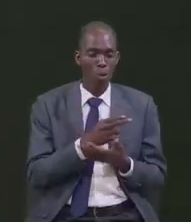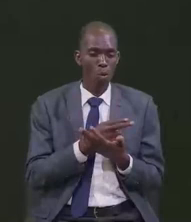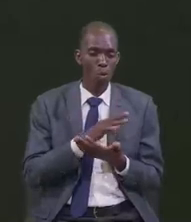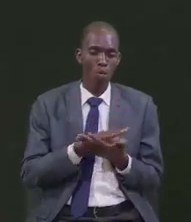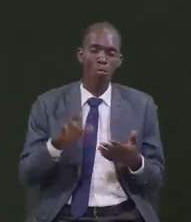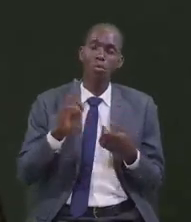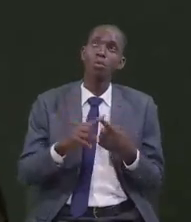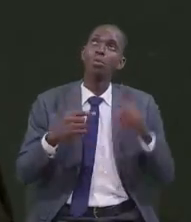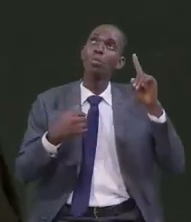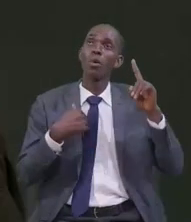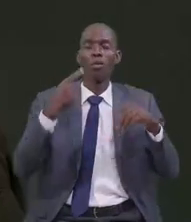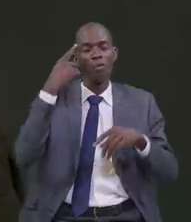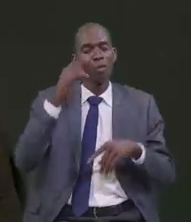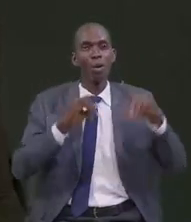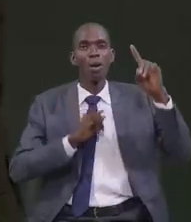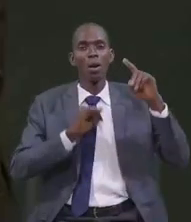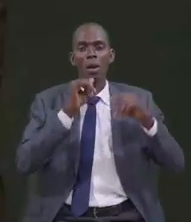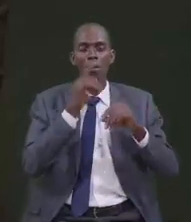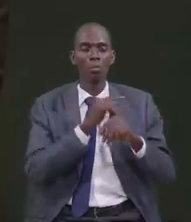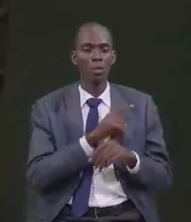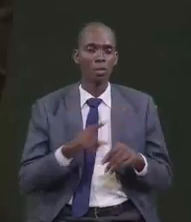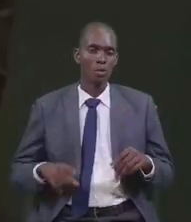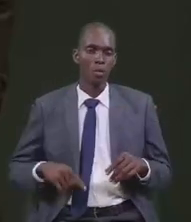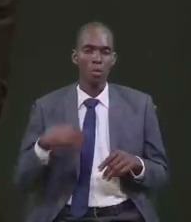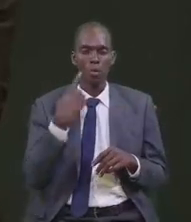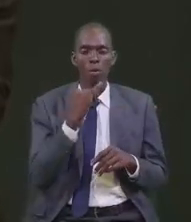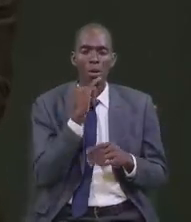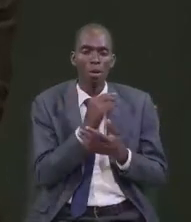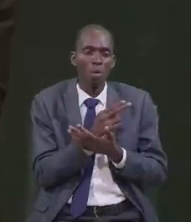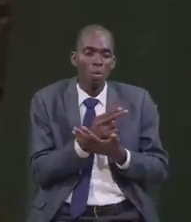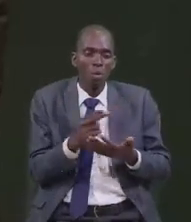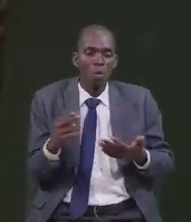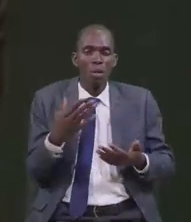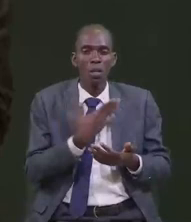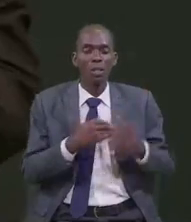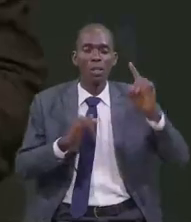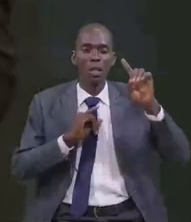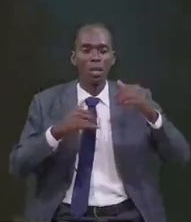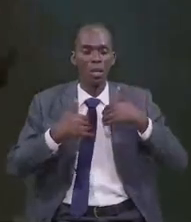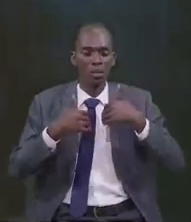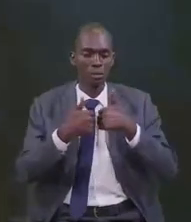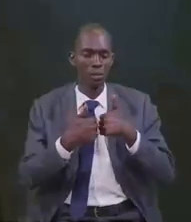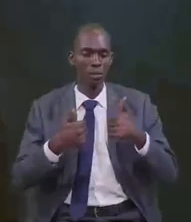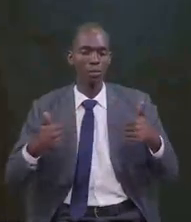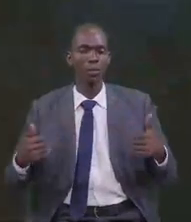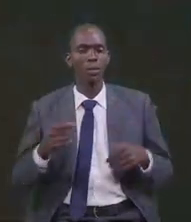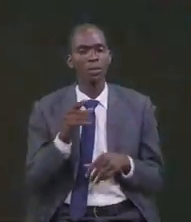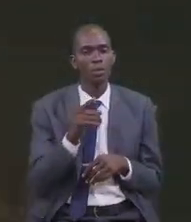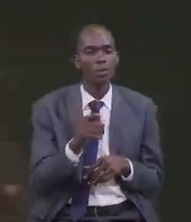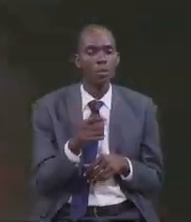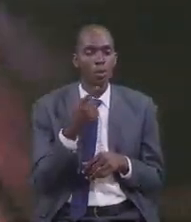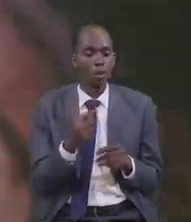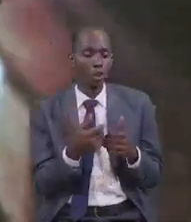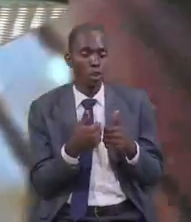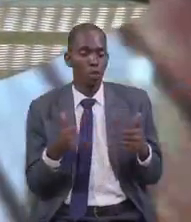moi l'Éternel. Je vous ai séparés des peuples. La séparation que vous faites